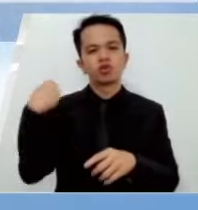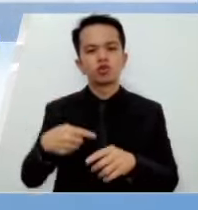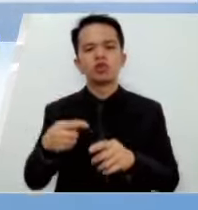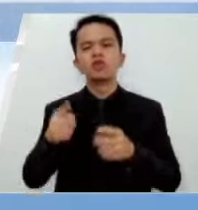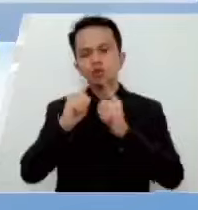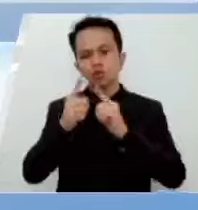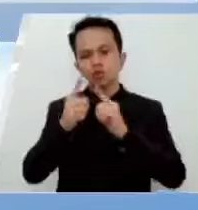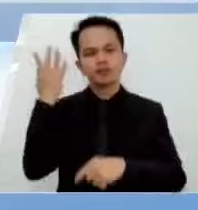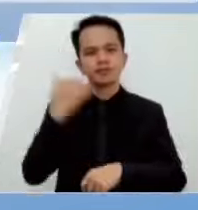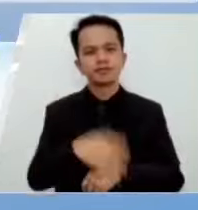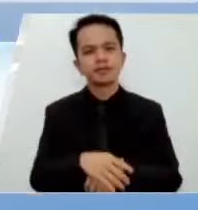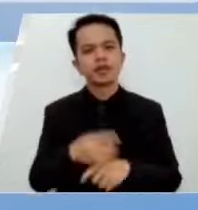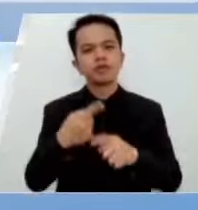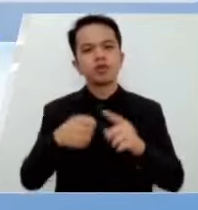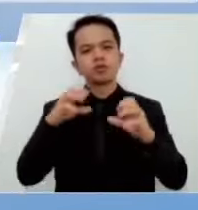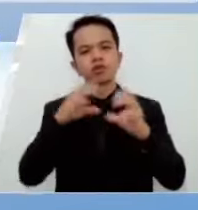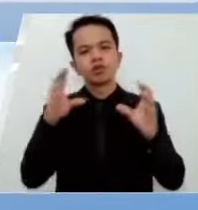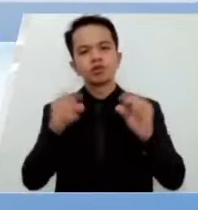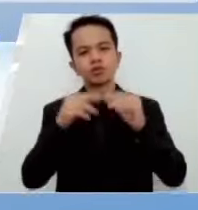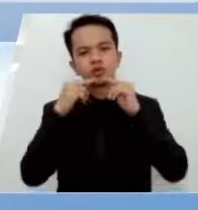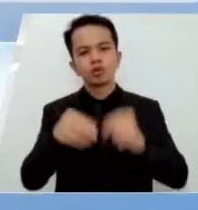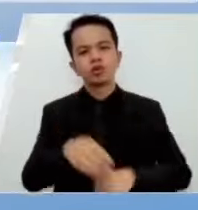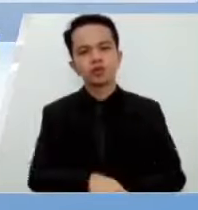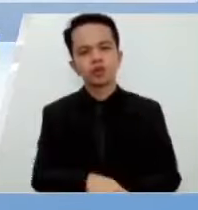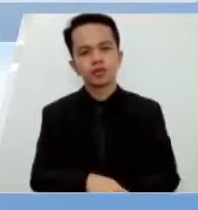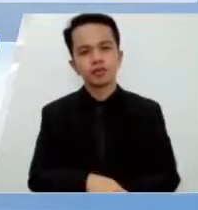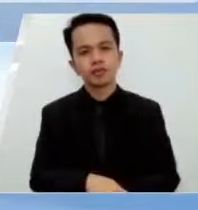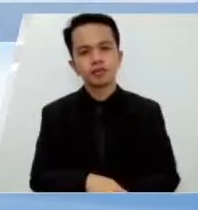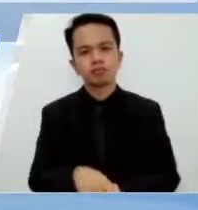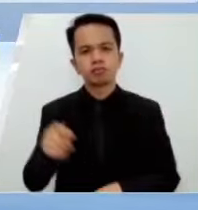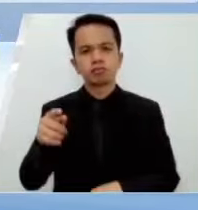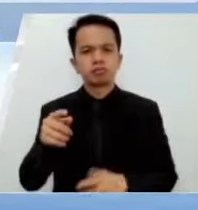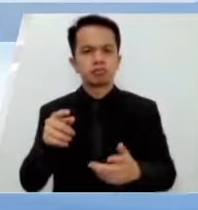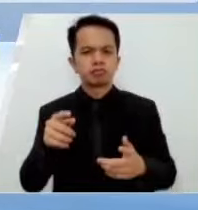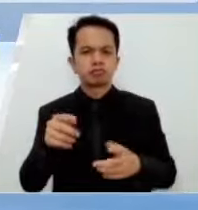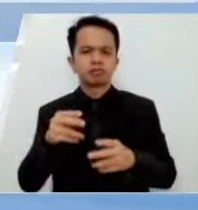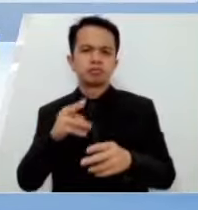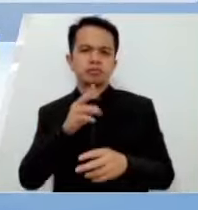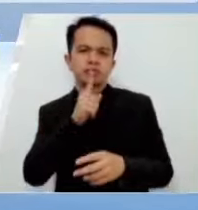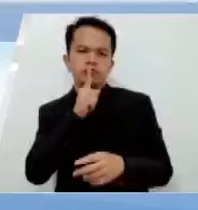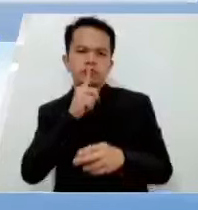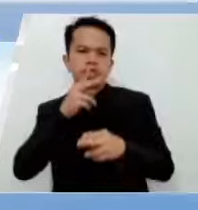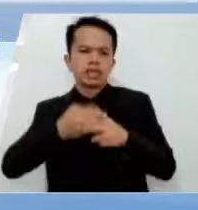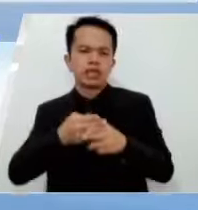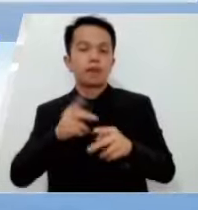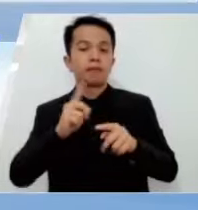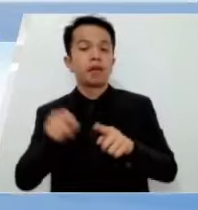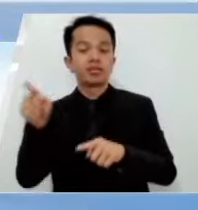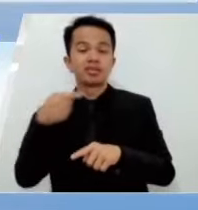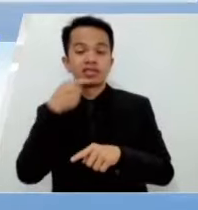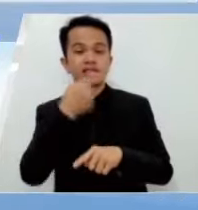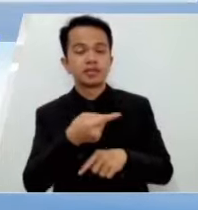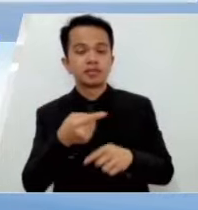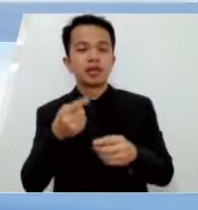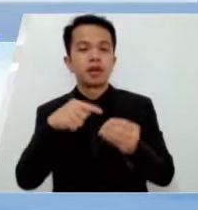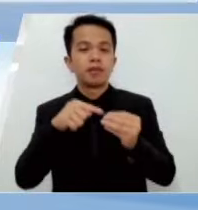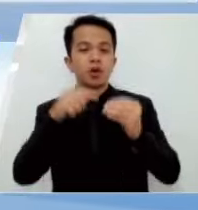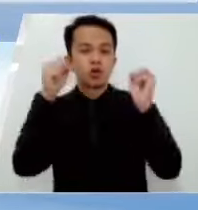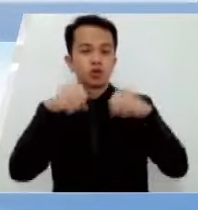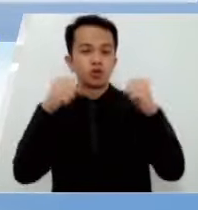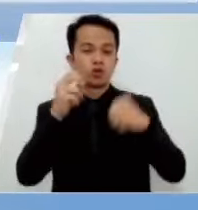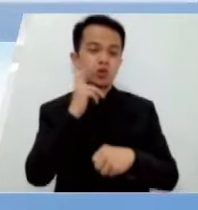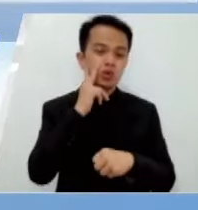ng GMA Integrated News. Tumanggi siyang mapangalanan, pero anya, kasama sa kasunduan ni Duterte at Chinese